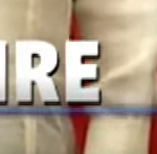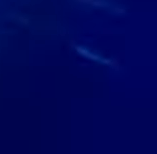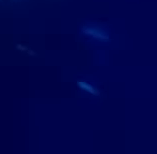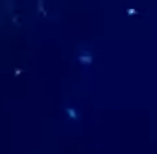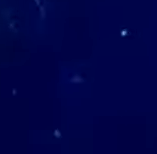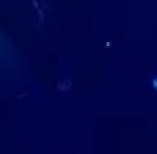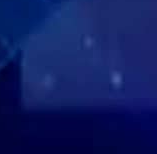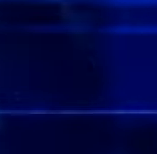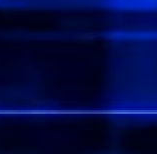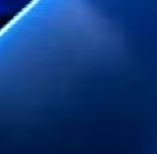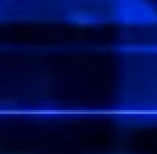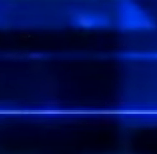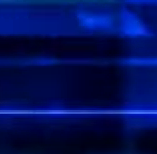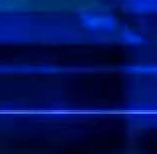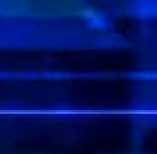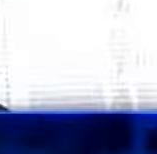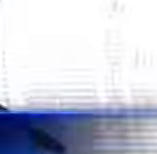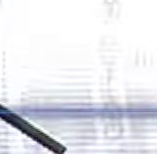Kamara.